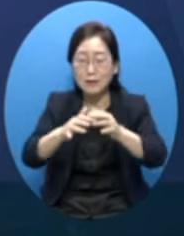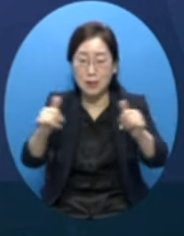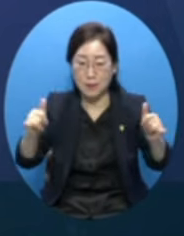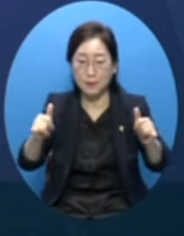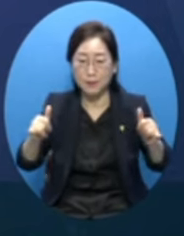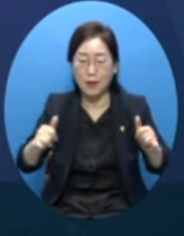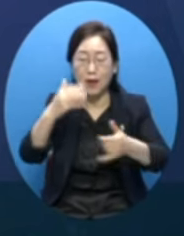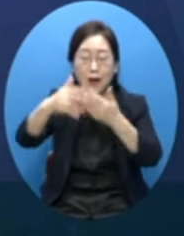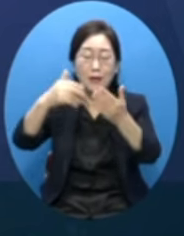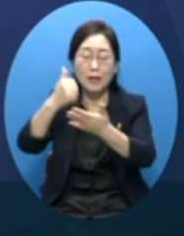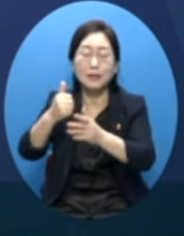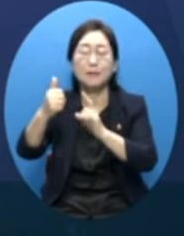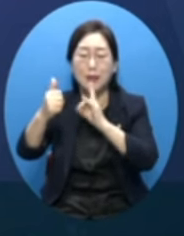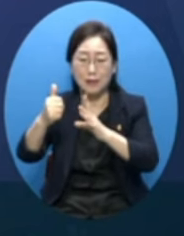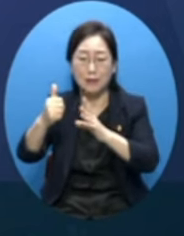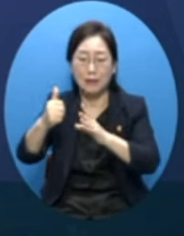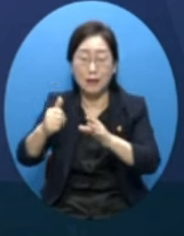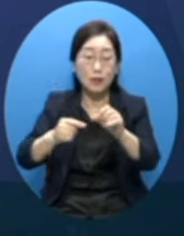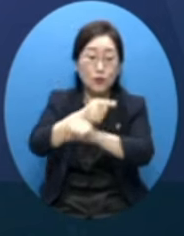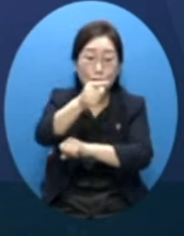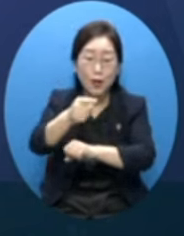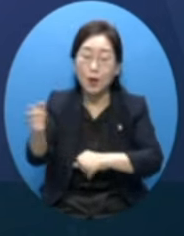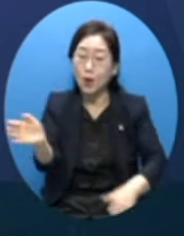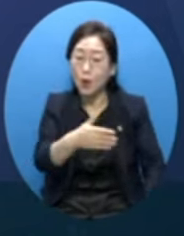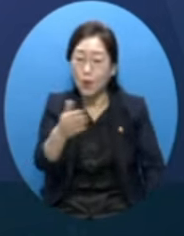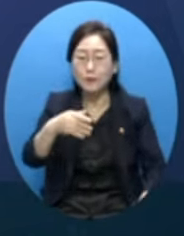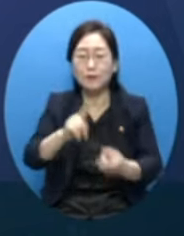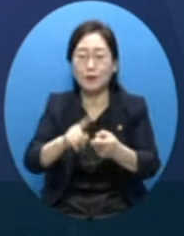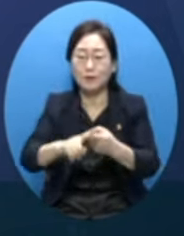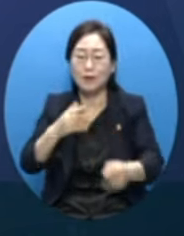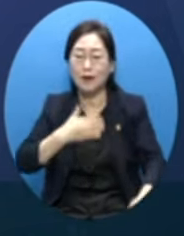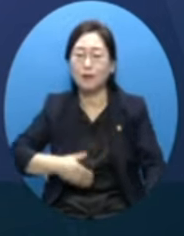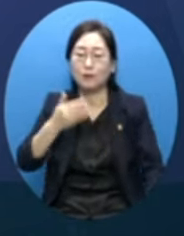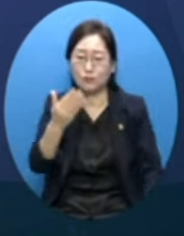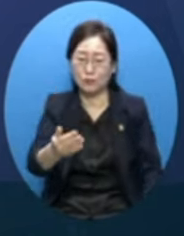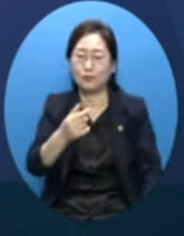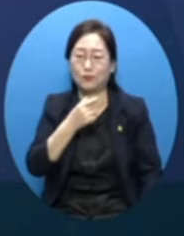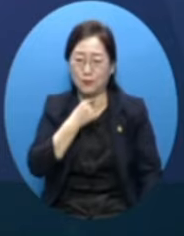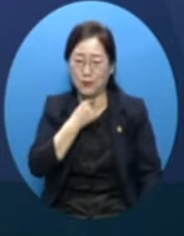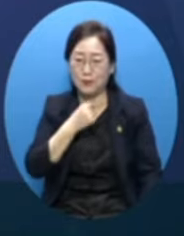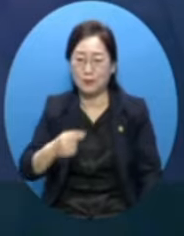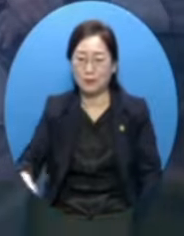야외께서만 하나님이시고 그 외에는 없는 줄을 알게 하시기를 원하노라.